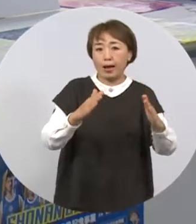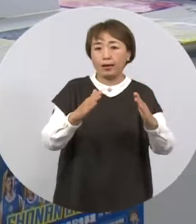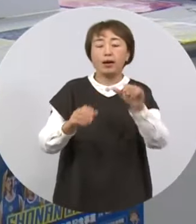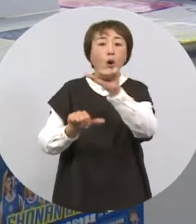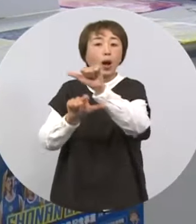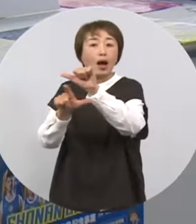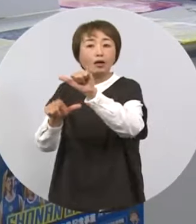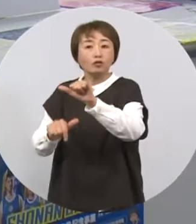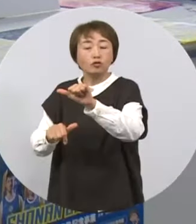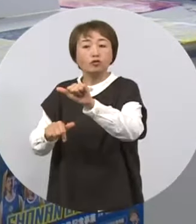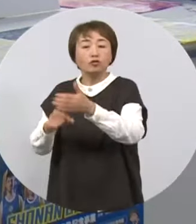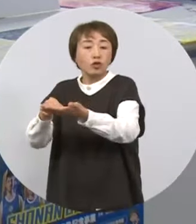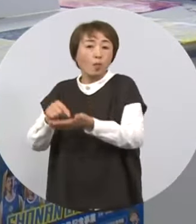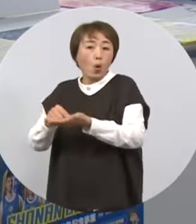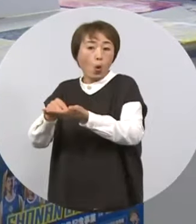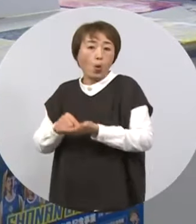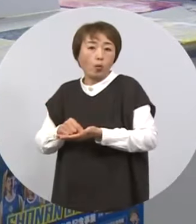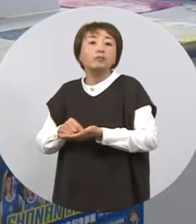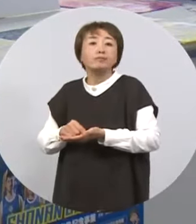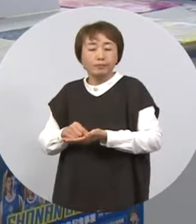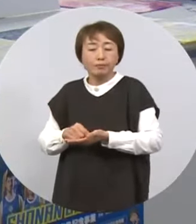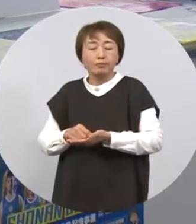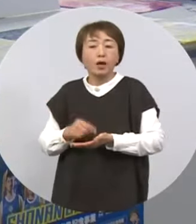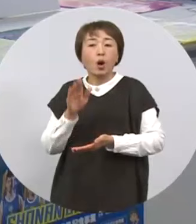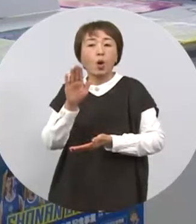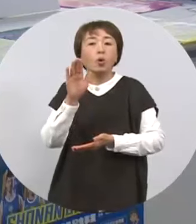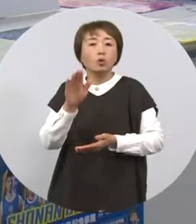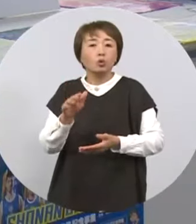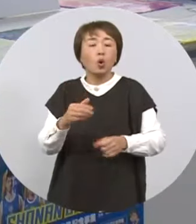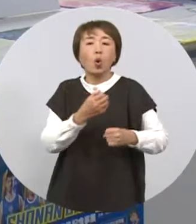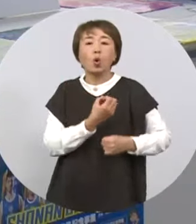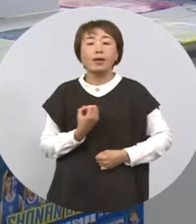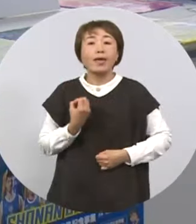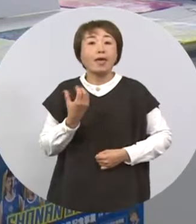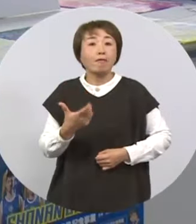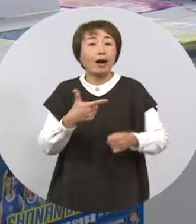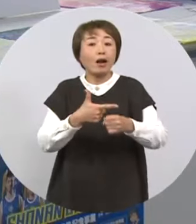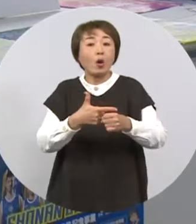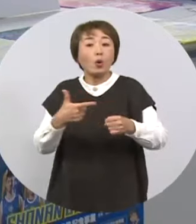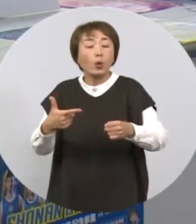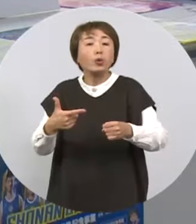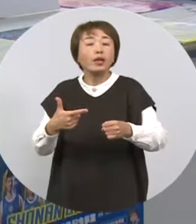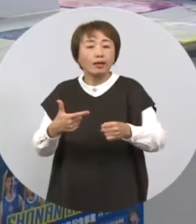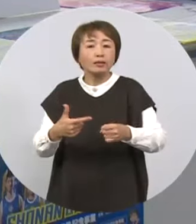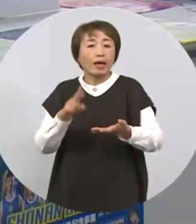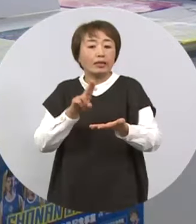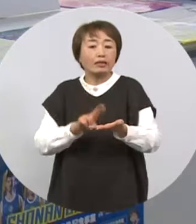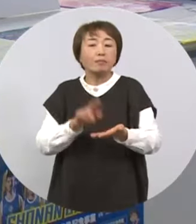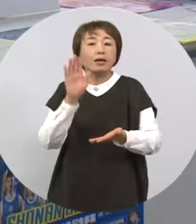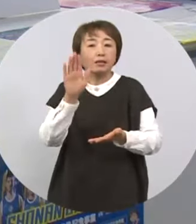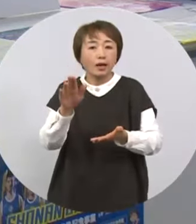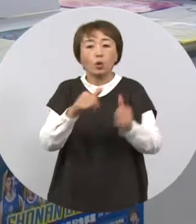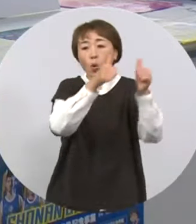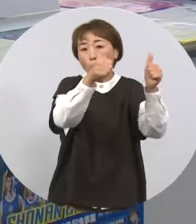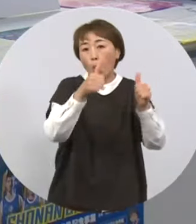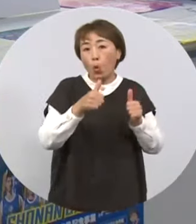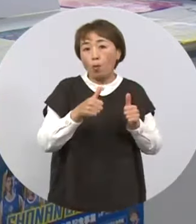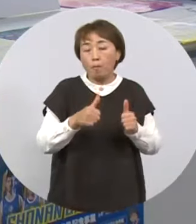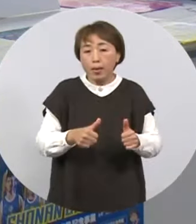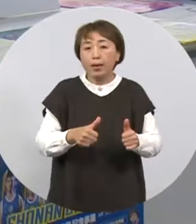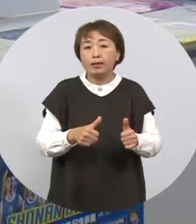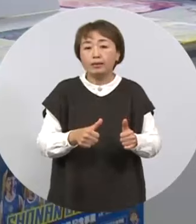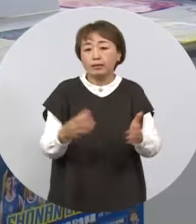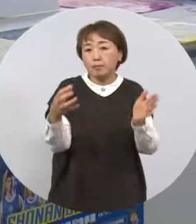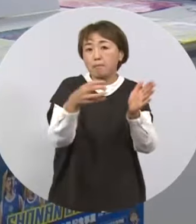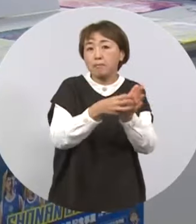けしています。令和6年度の募集については詳細が決定し次第藤沢市のホームページに掲載をしますので、